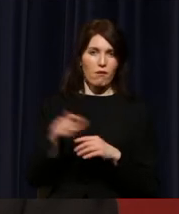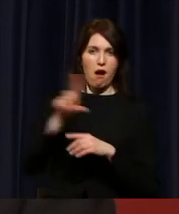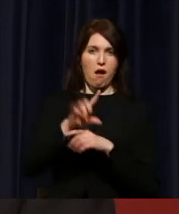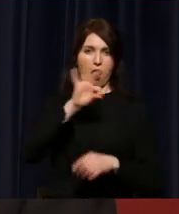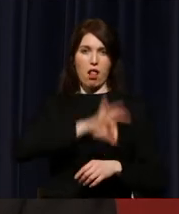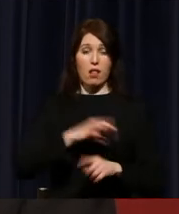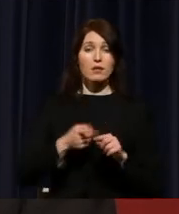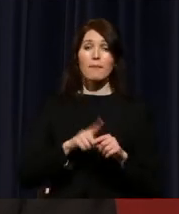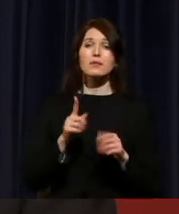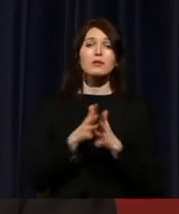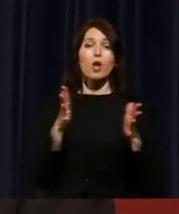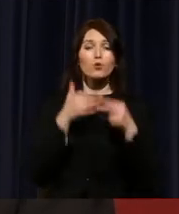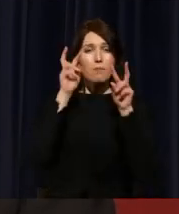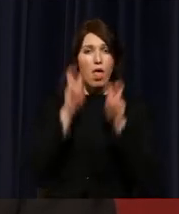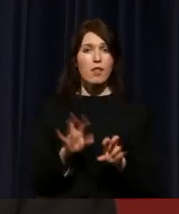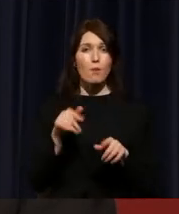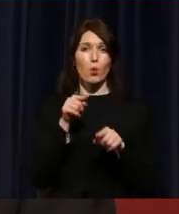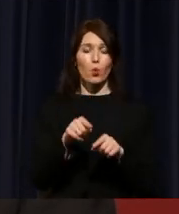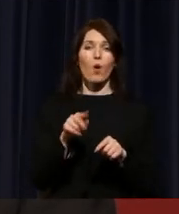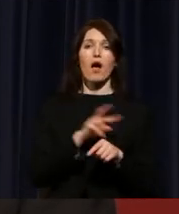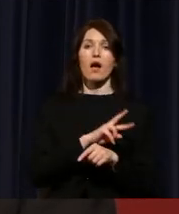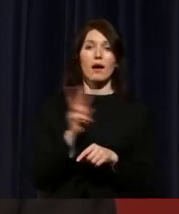ir ļoti daudz pētījumu par to,